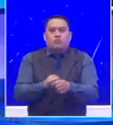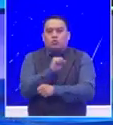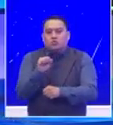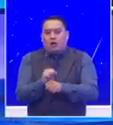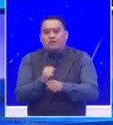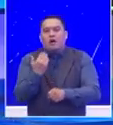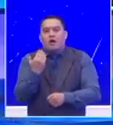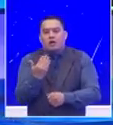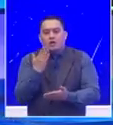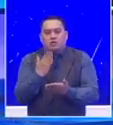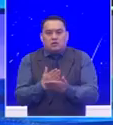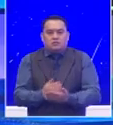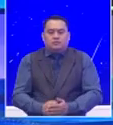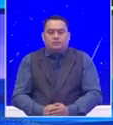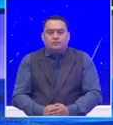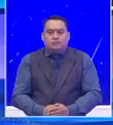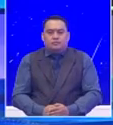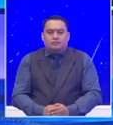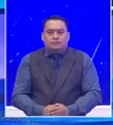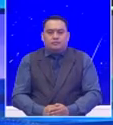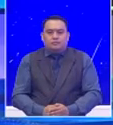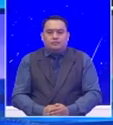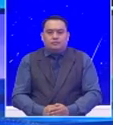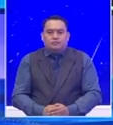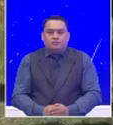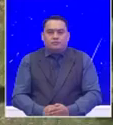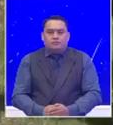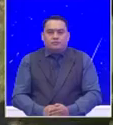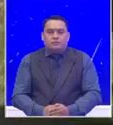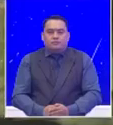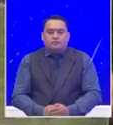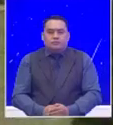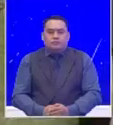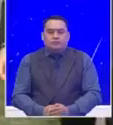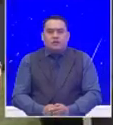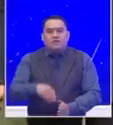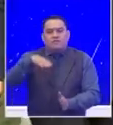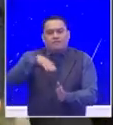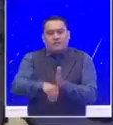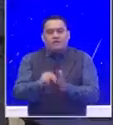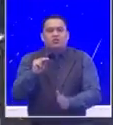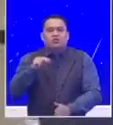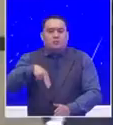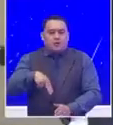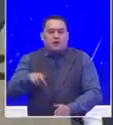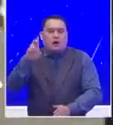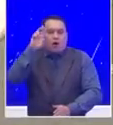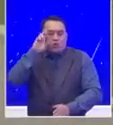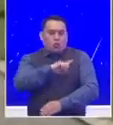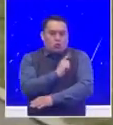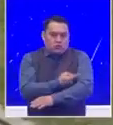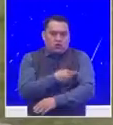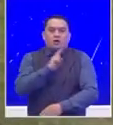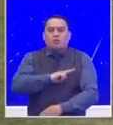постах. Однако это не весь перечень добрых инициатив. С момента введения чрезвычайного положения в стране усилена